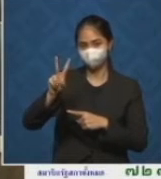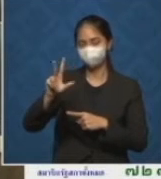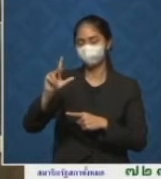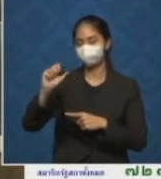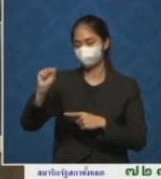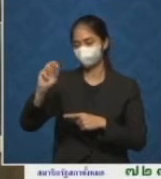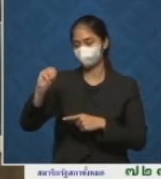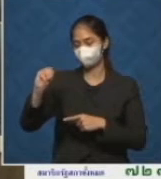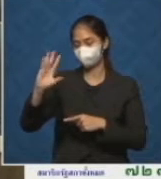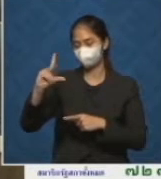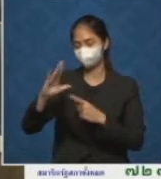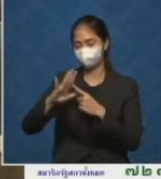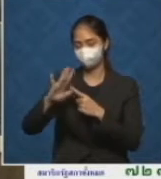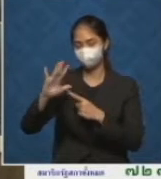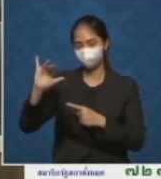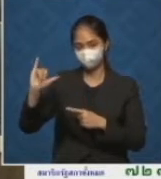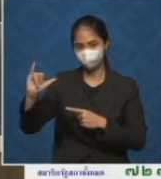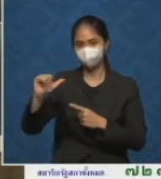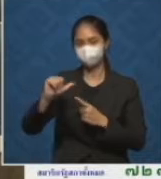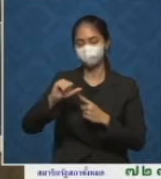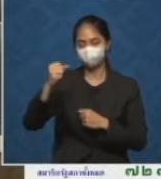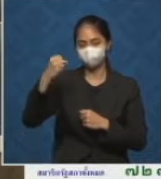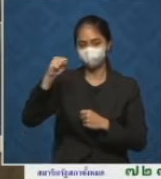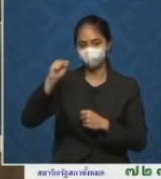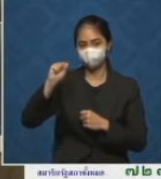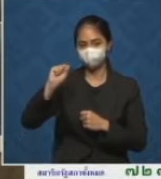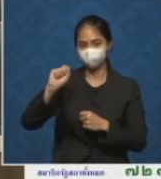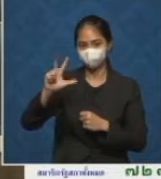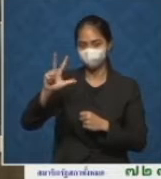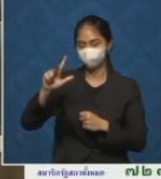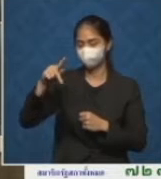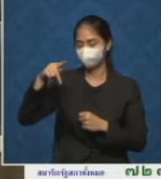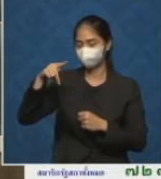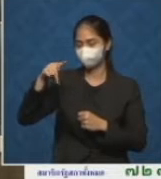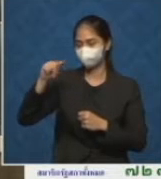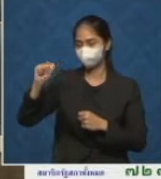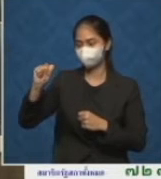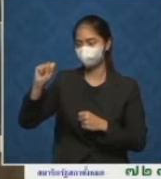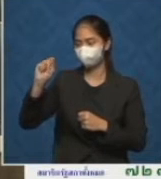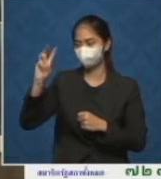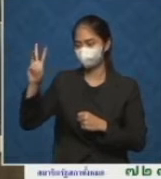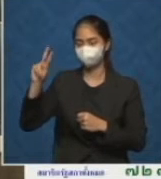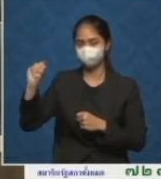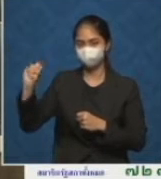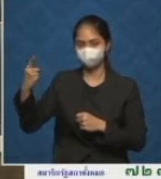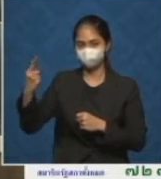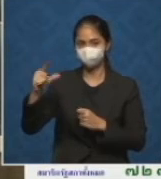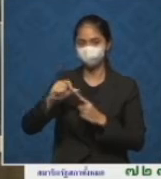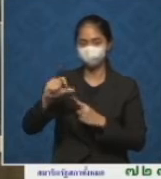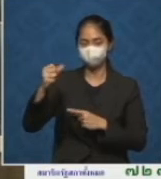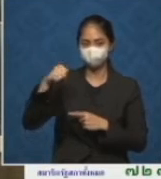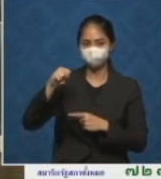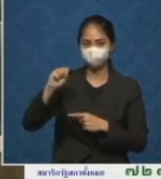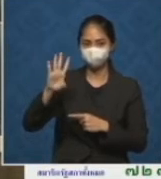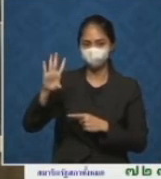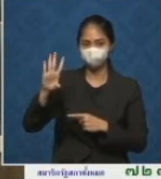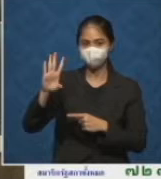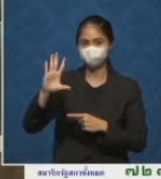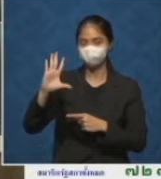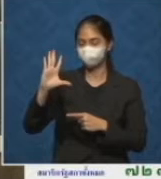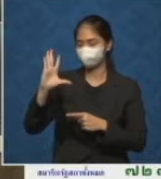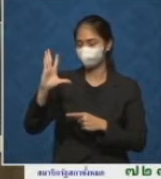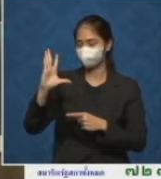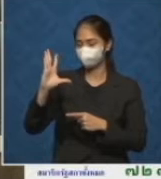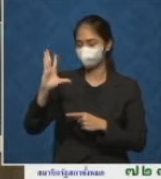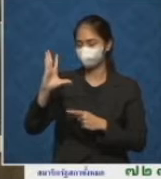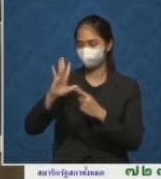มชายเสียงหลาย13นายตวงอันทชัยและ14นายเฉลิมชัย